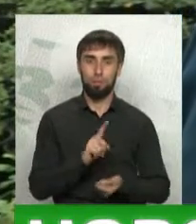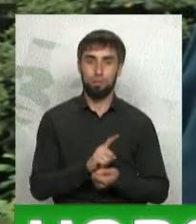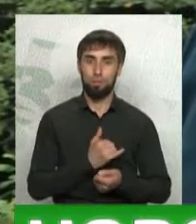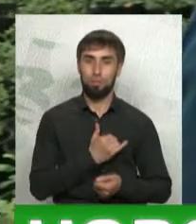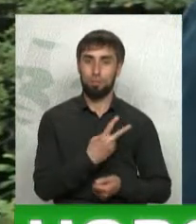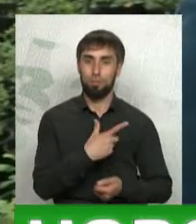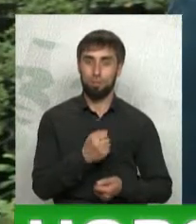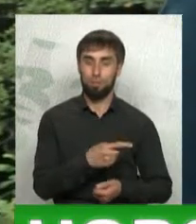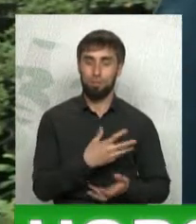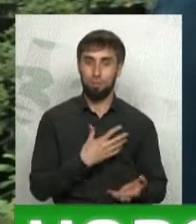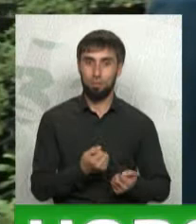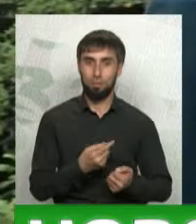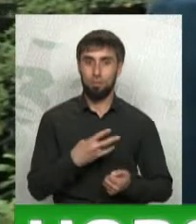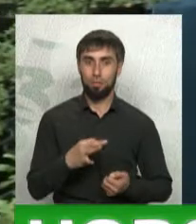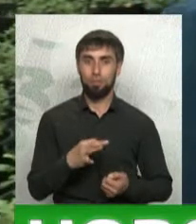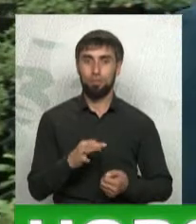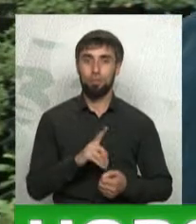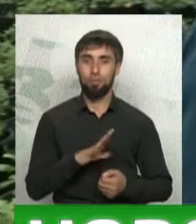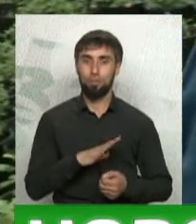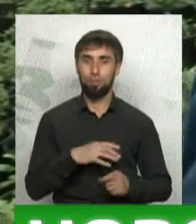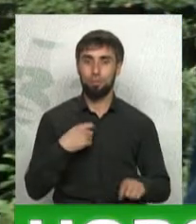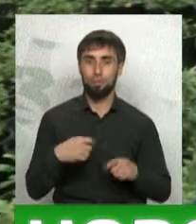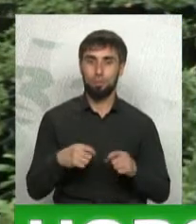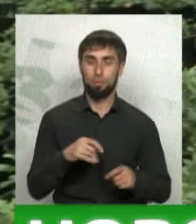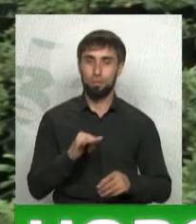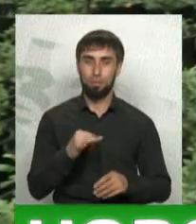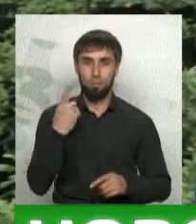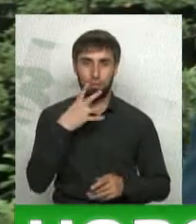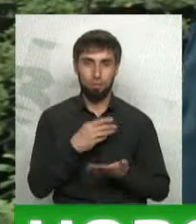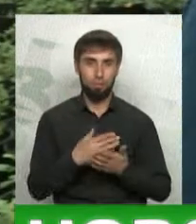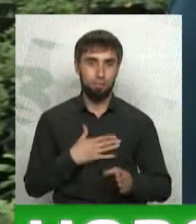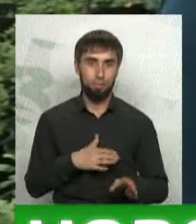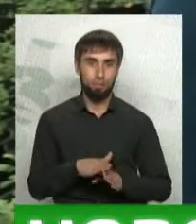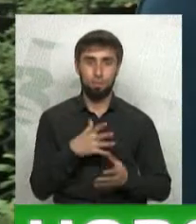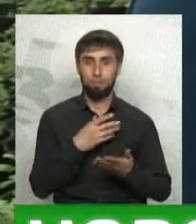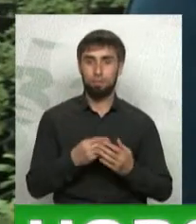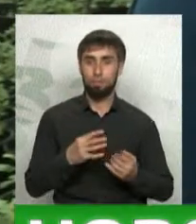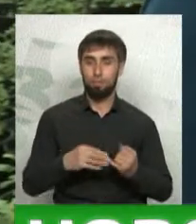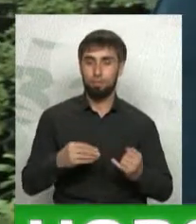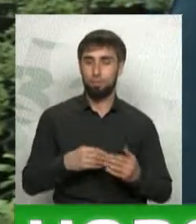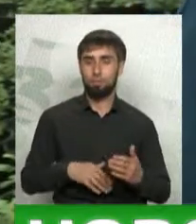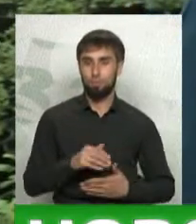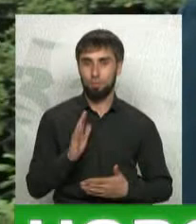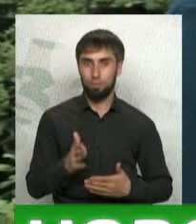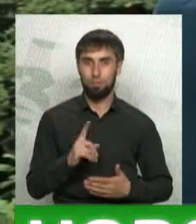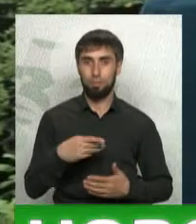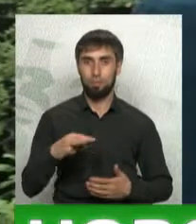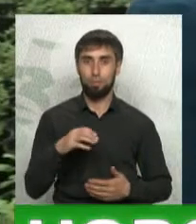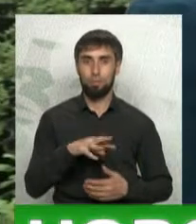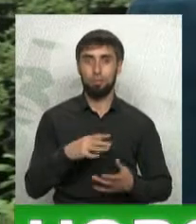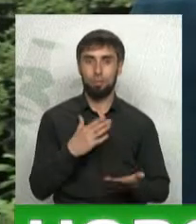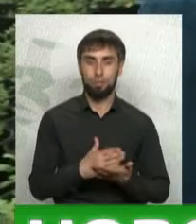2 гектара, но реализовать свою идею на своей земле это было бы намного лучше, потому что